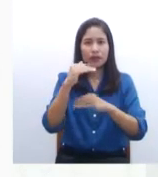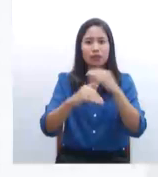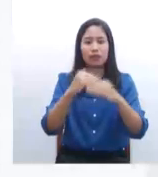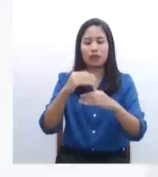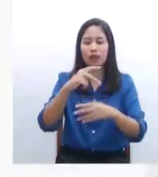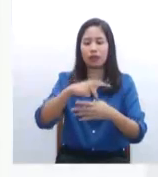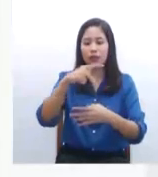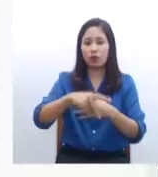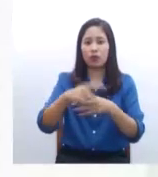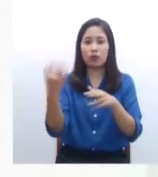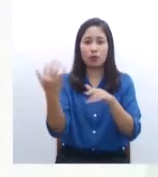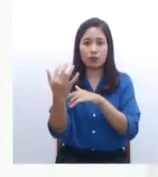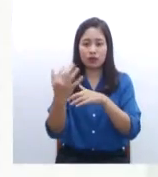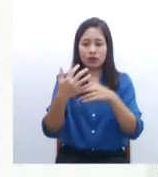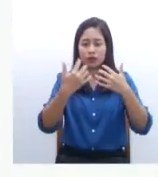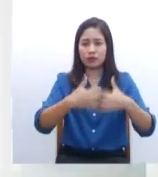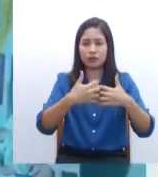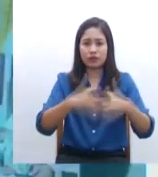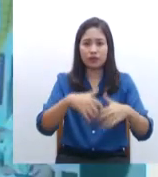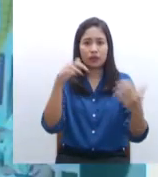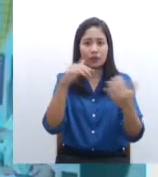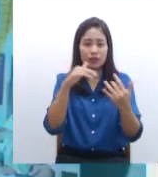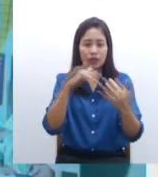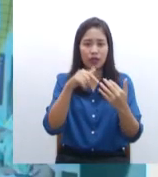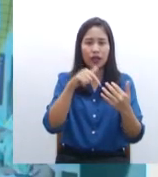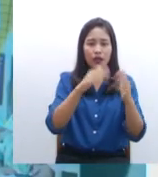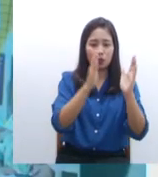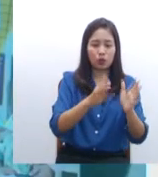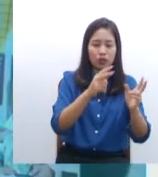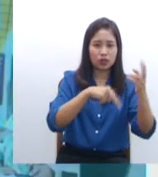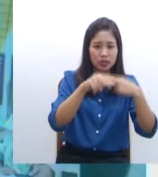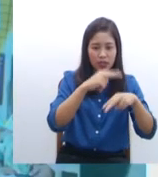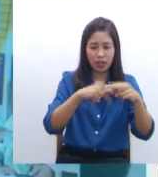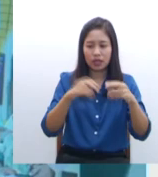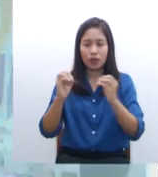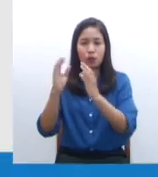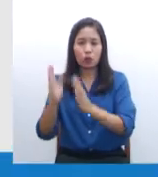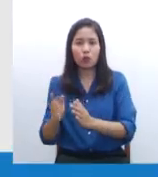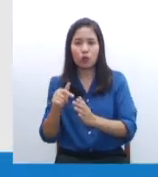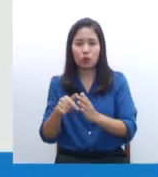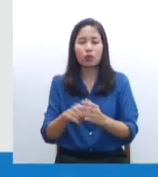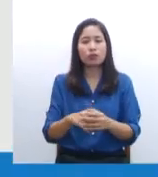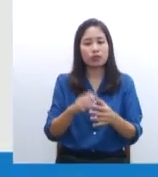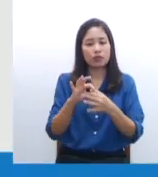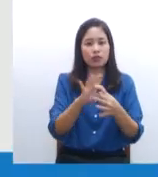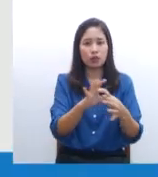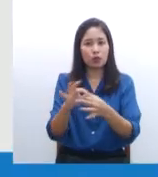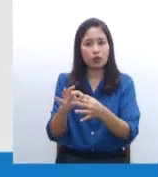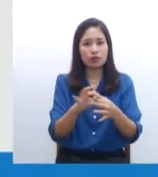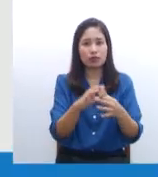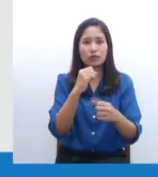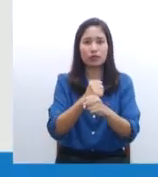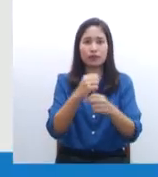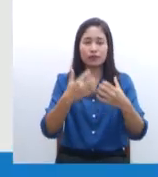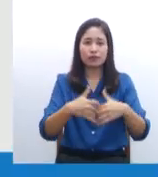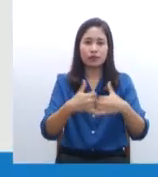ตอร์เป็นเครื่องมือสื่อสารระหว่างผู้นิเทศกับผู้รับการนิเทศผู้เกี่ยวข้องสามารถเข้าถึงข้อมูลแบบเรียลไท